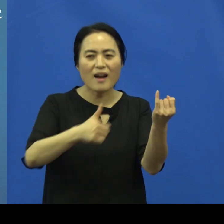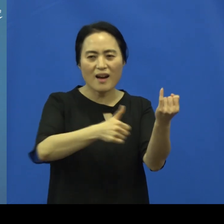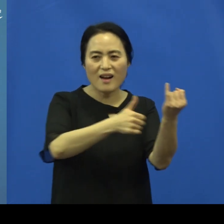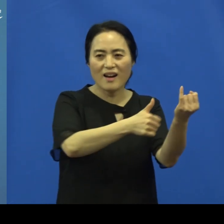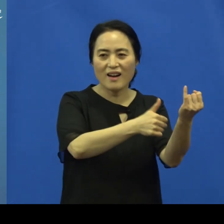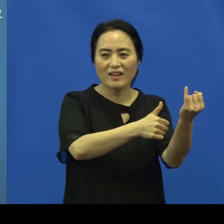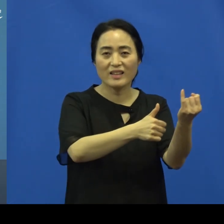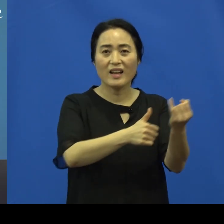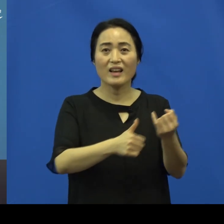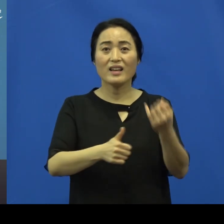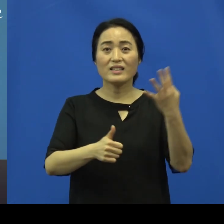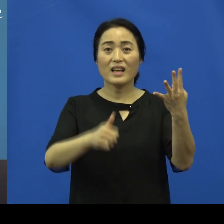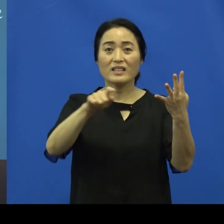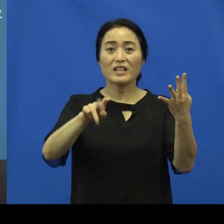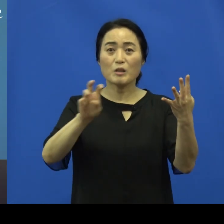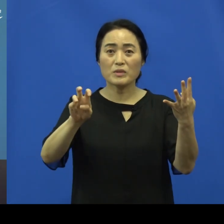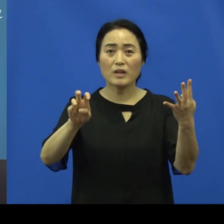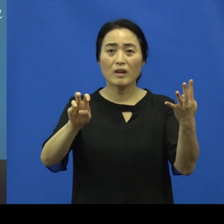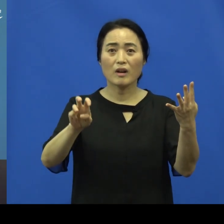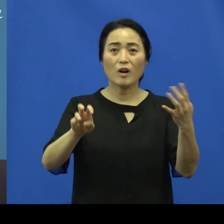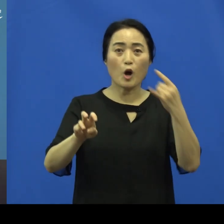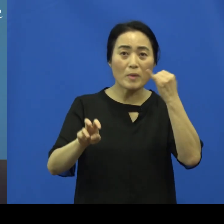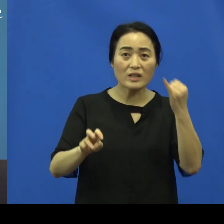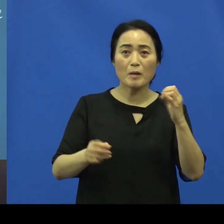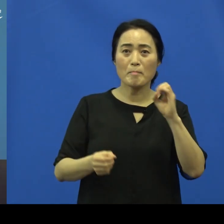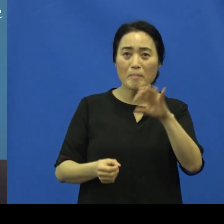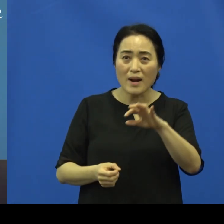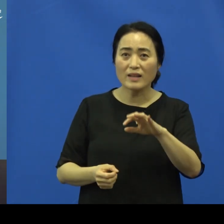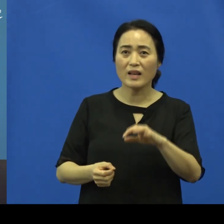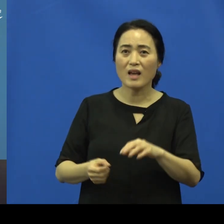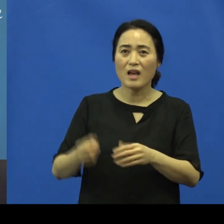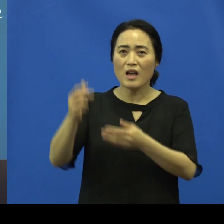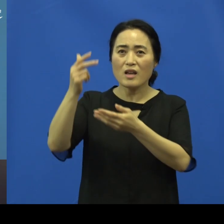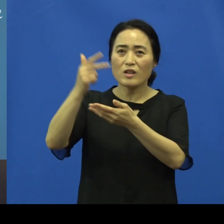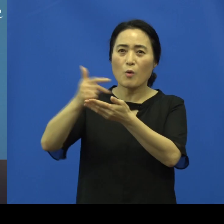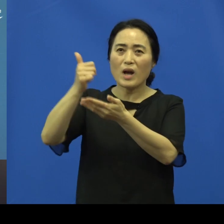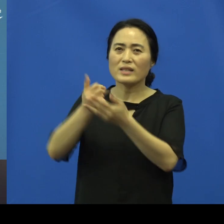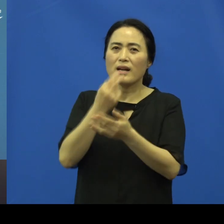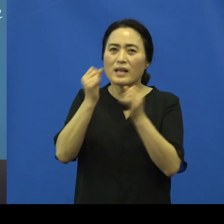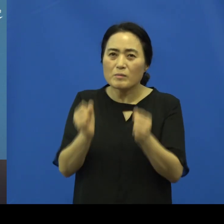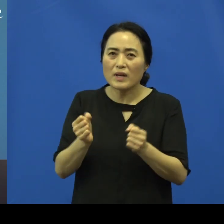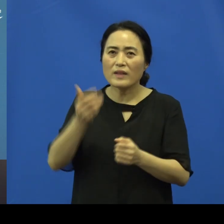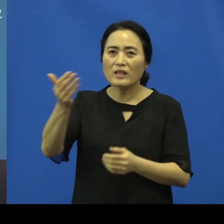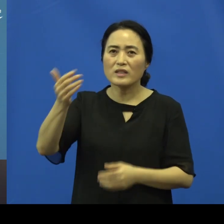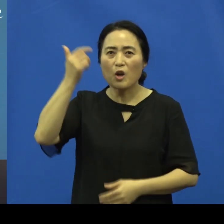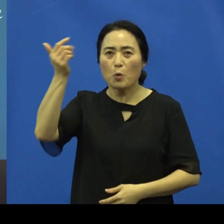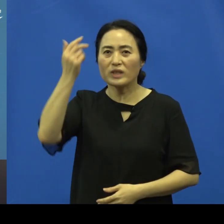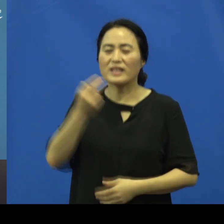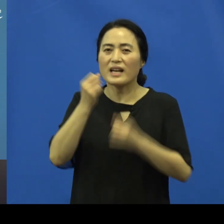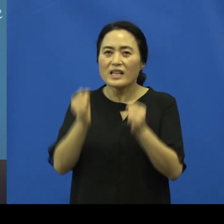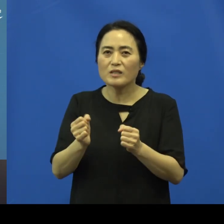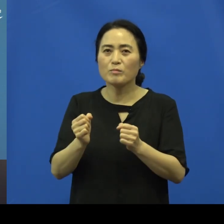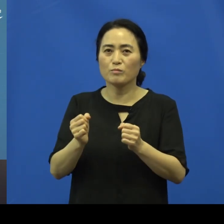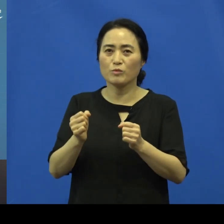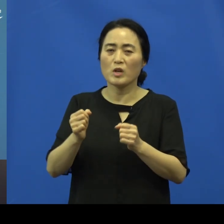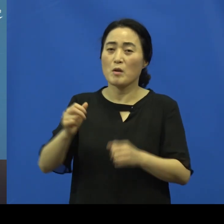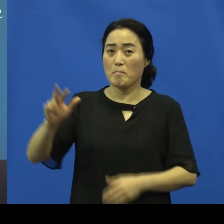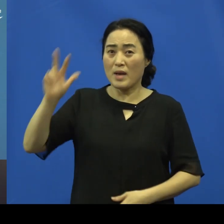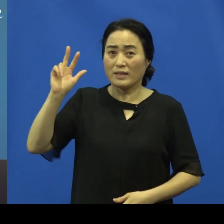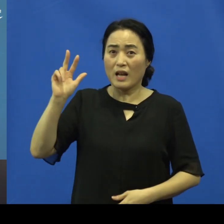30절에 보니까 아이의 어머니가 이르되 여호와께서 살아계심과 당신의 영혼이 살아계심을 두고 맹세하노니 내가 당신을 떠나지